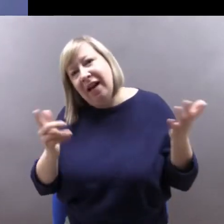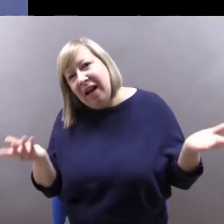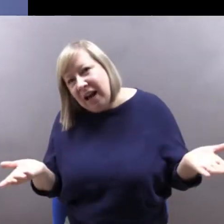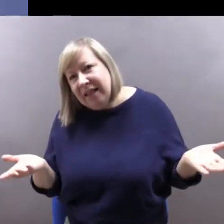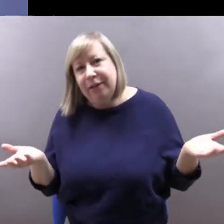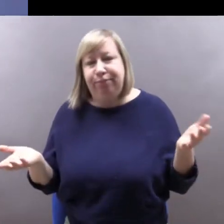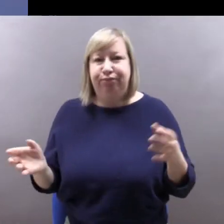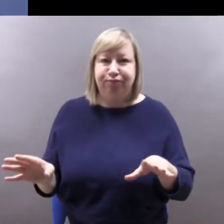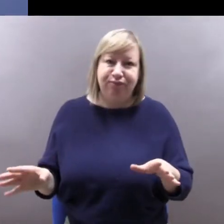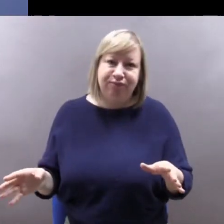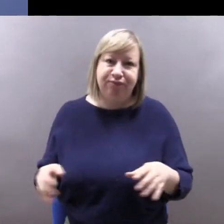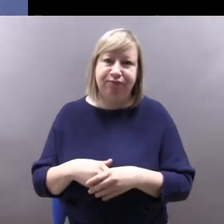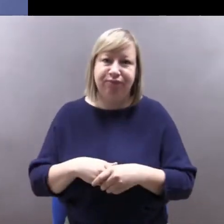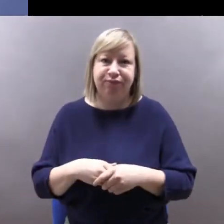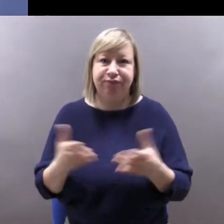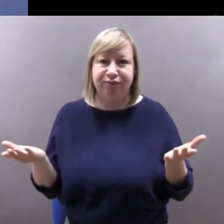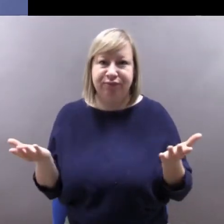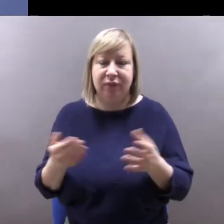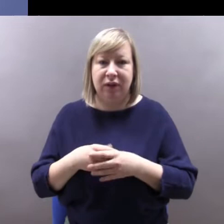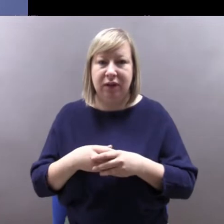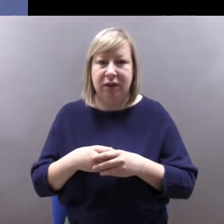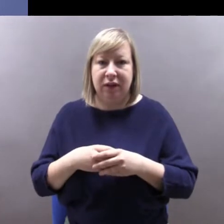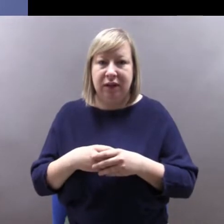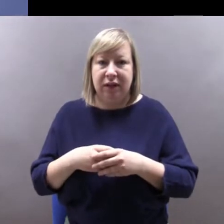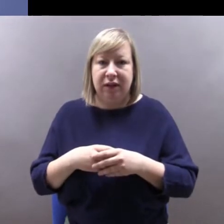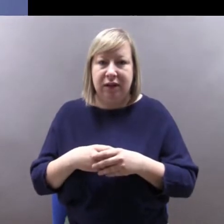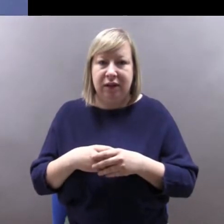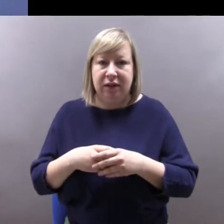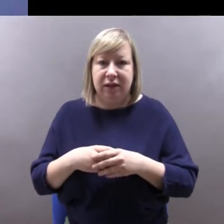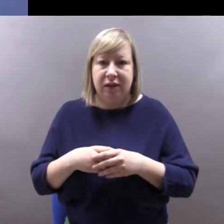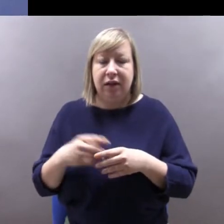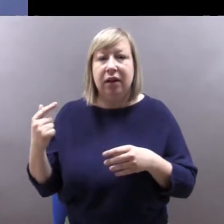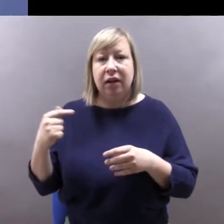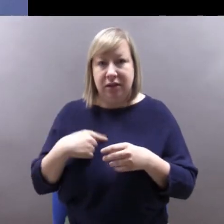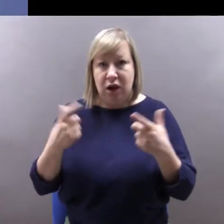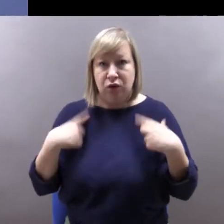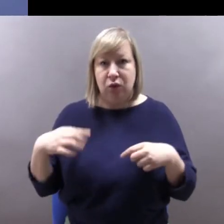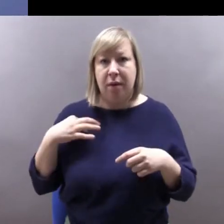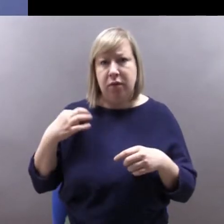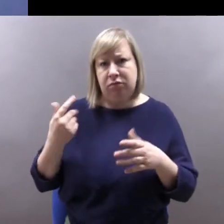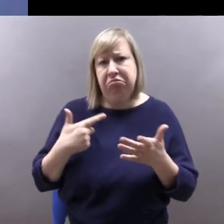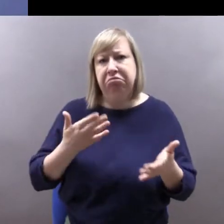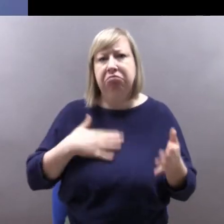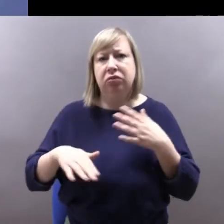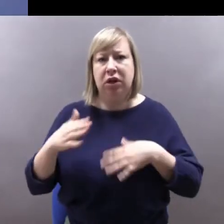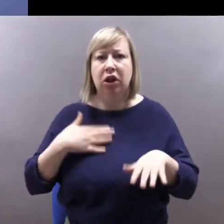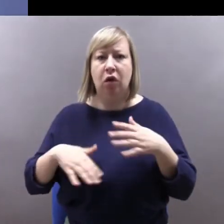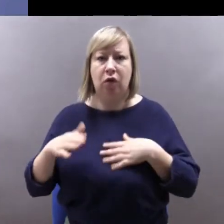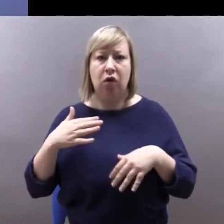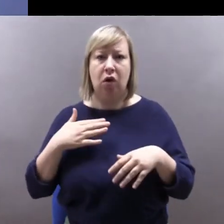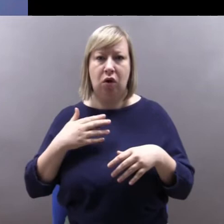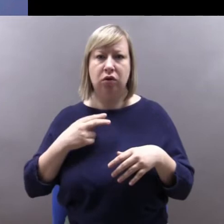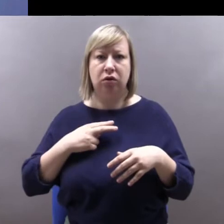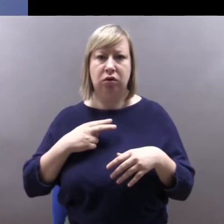ogólnie ja powiem tak, że Ja jestem jako osoba prywatna, jestem